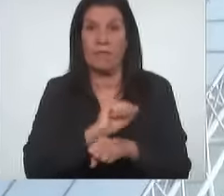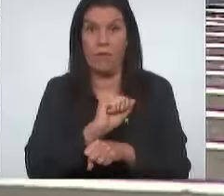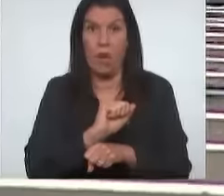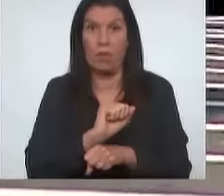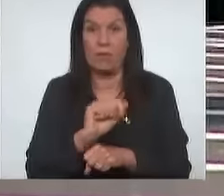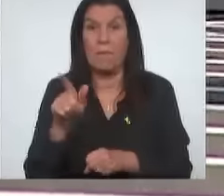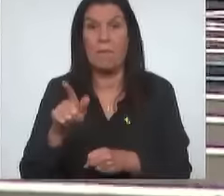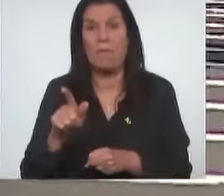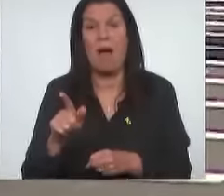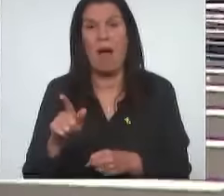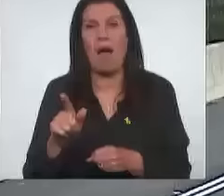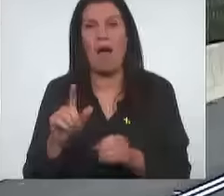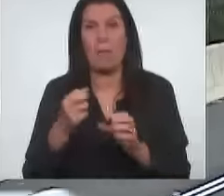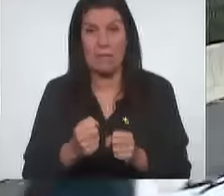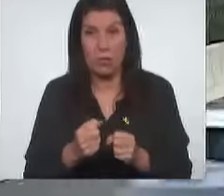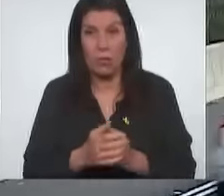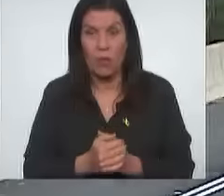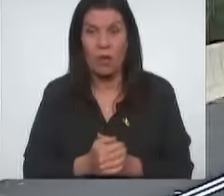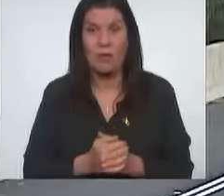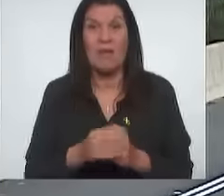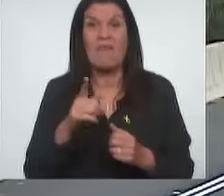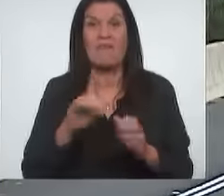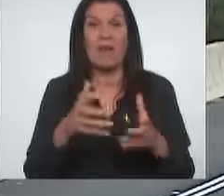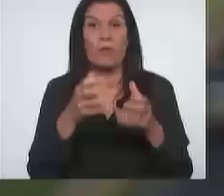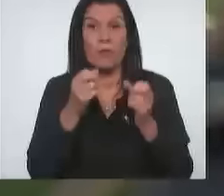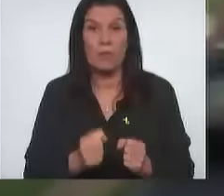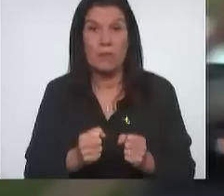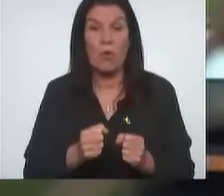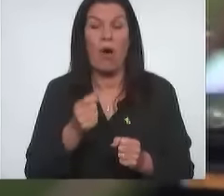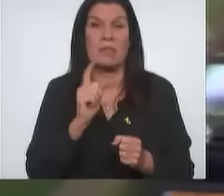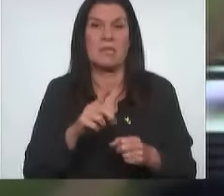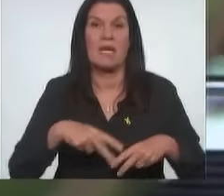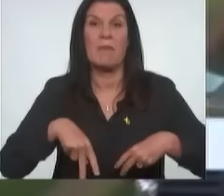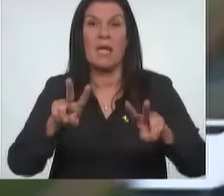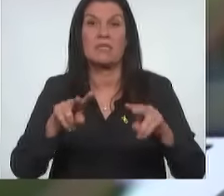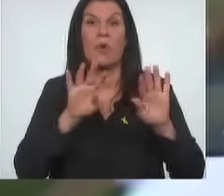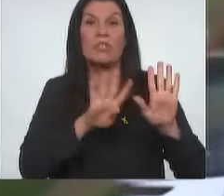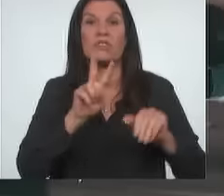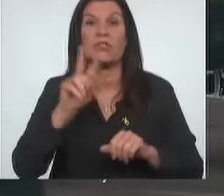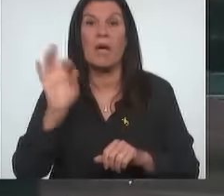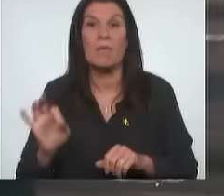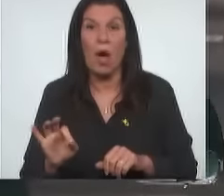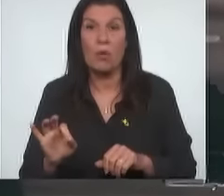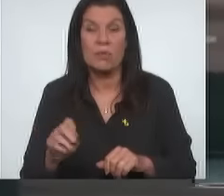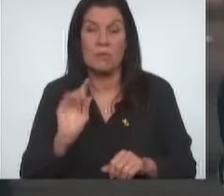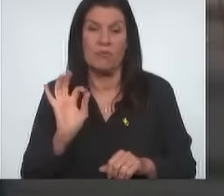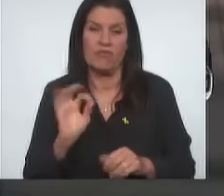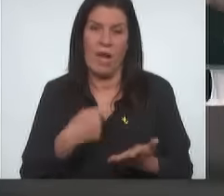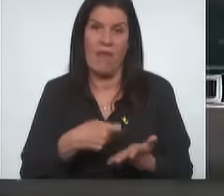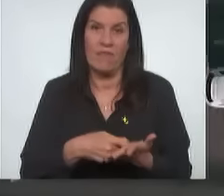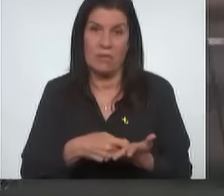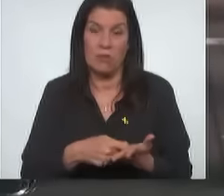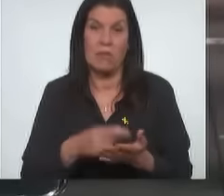שגבו, החברות נאלצו להחזיר 92 שקלים ללקוח כדי לפצות על הנזק. מאז כבר שנתיים ברצף,